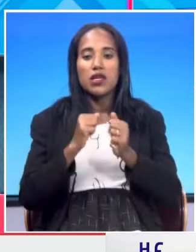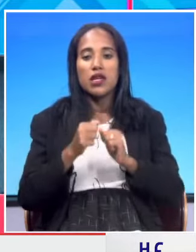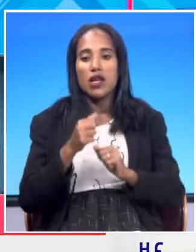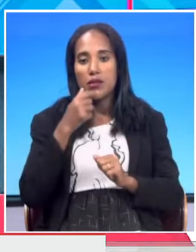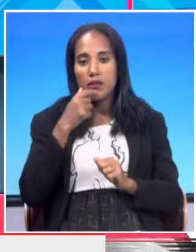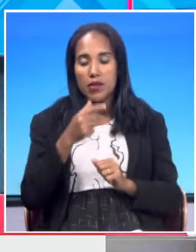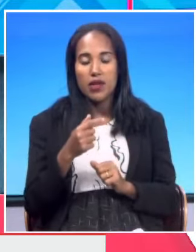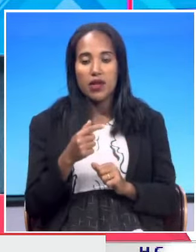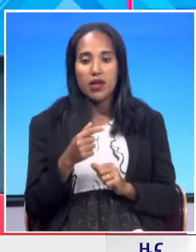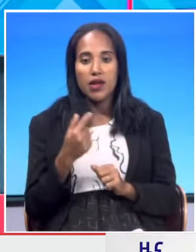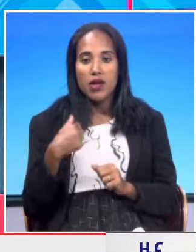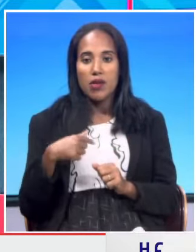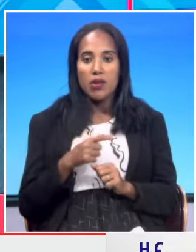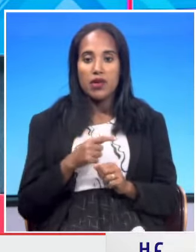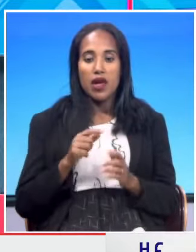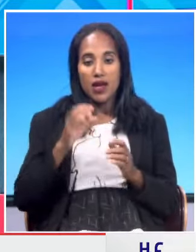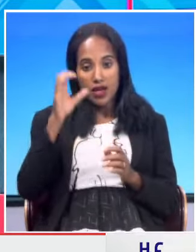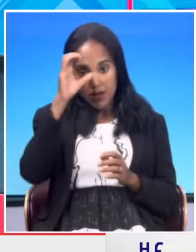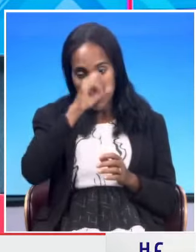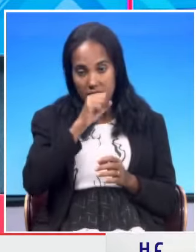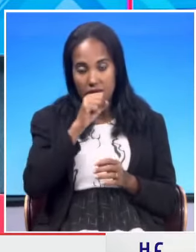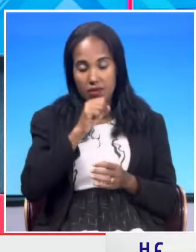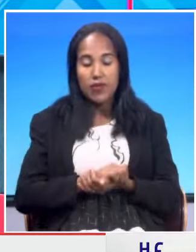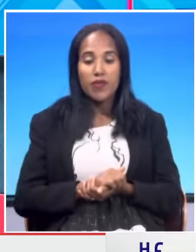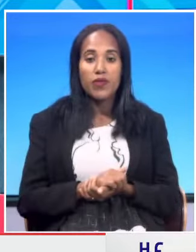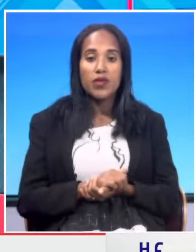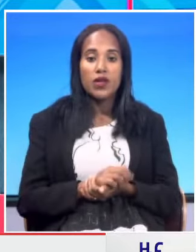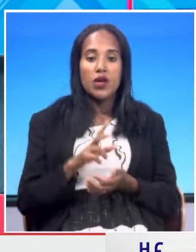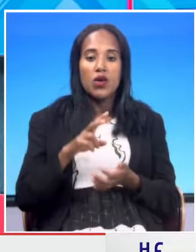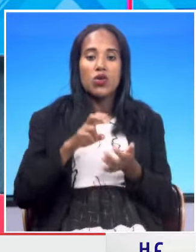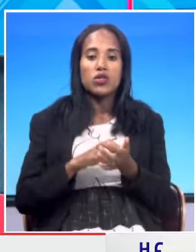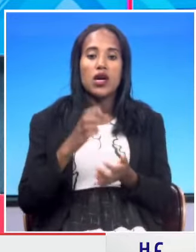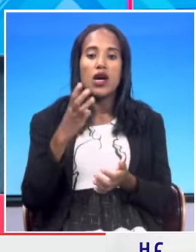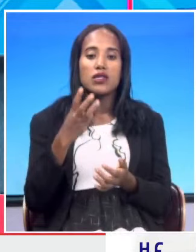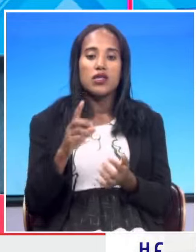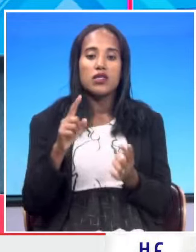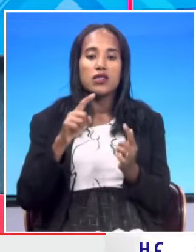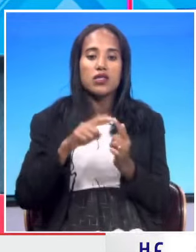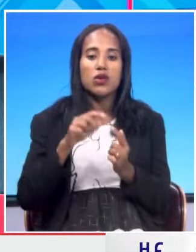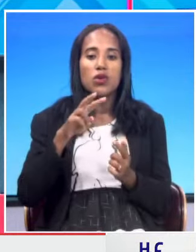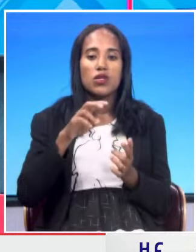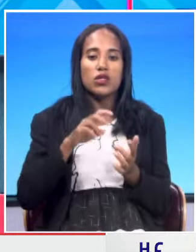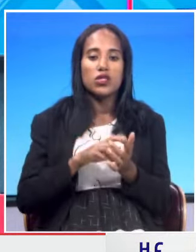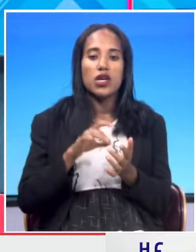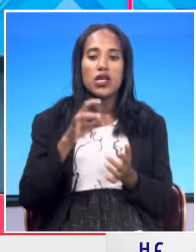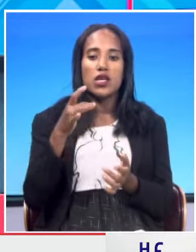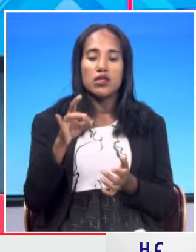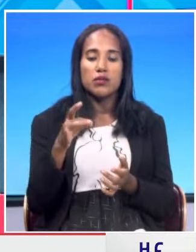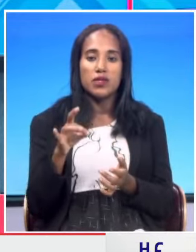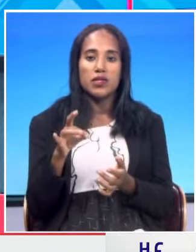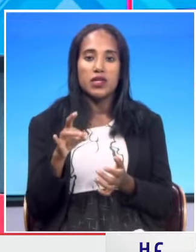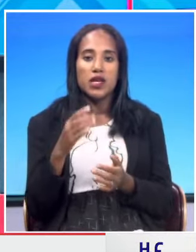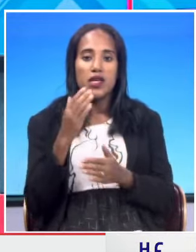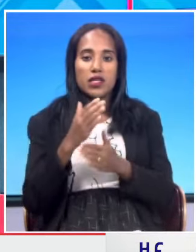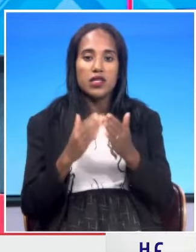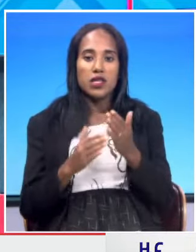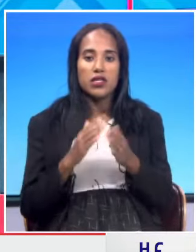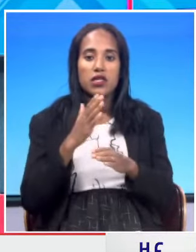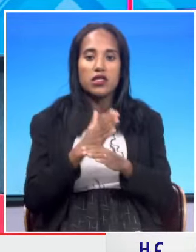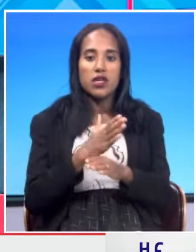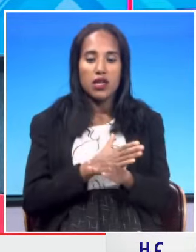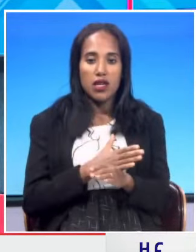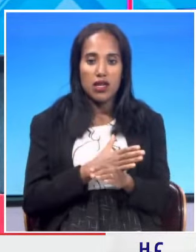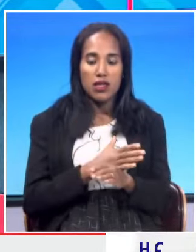የሚል በእኛ የገመት ነው። ከ2016 እስከ 2018 ደረጃችን